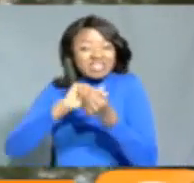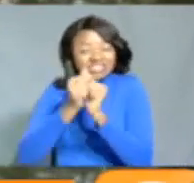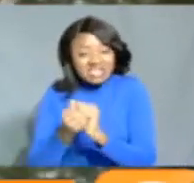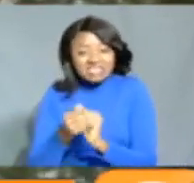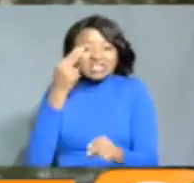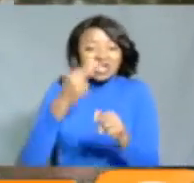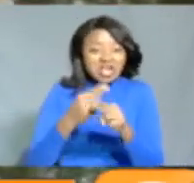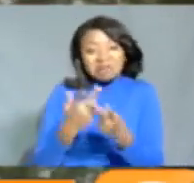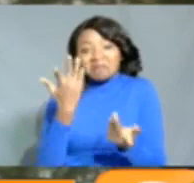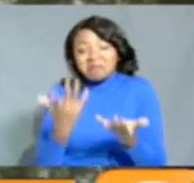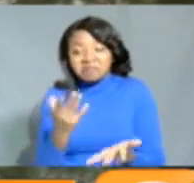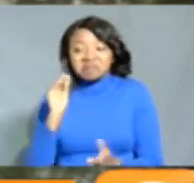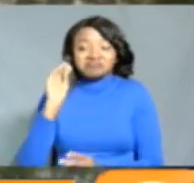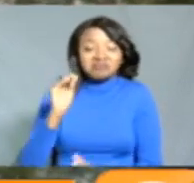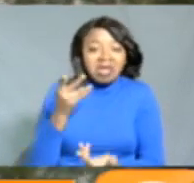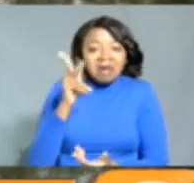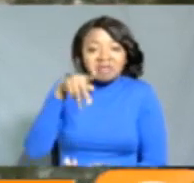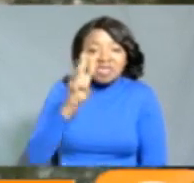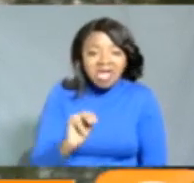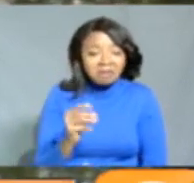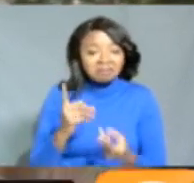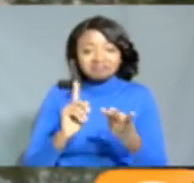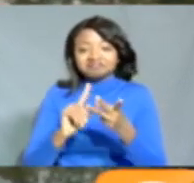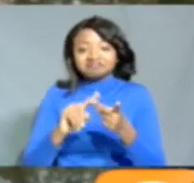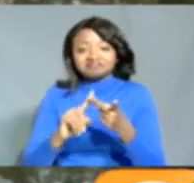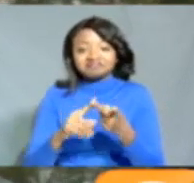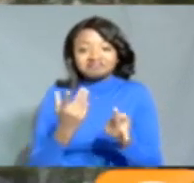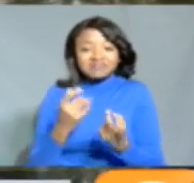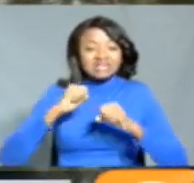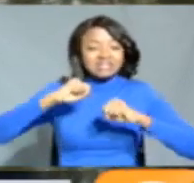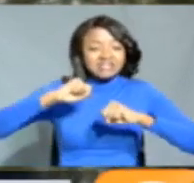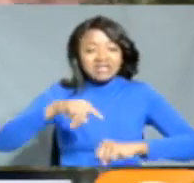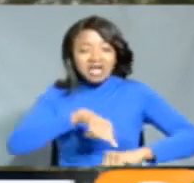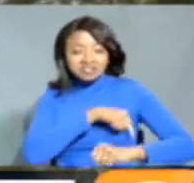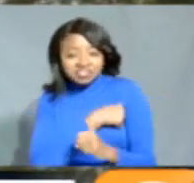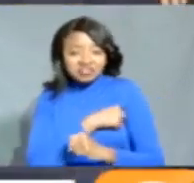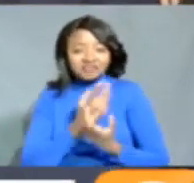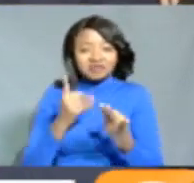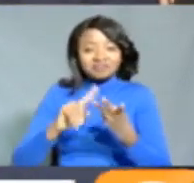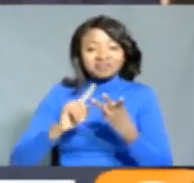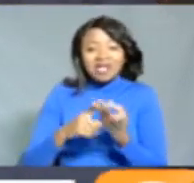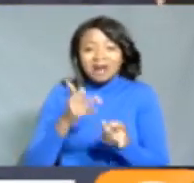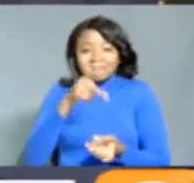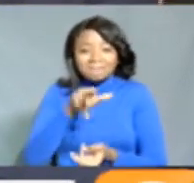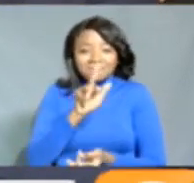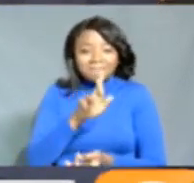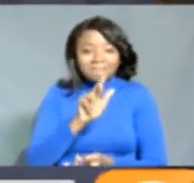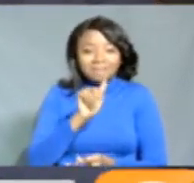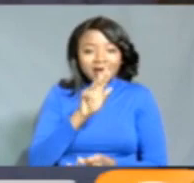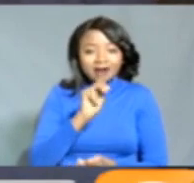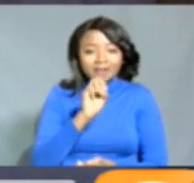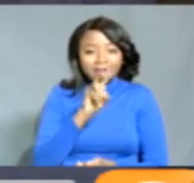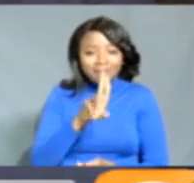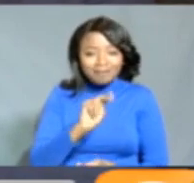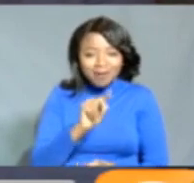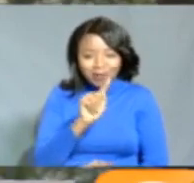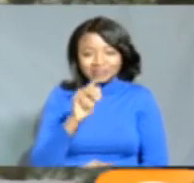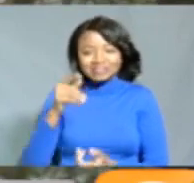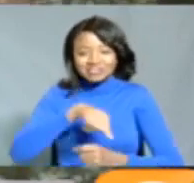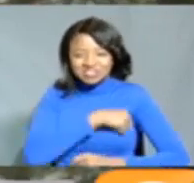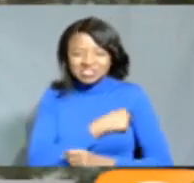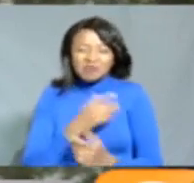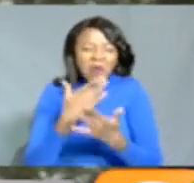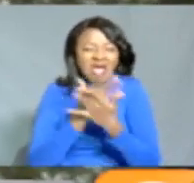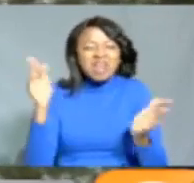ngapi. Mkitaka muite prime minister, muite senior chief, muite paramount chief. Mwite jina yoyote, hata mkitaka